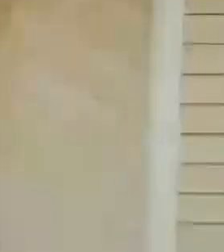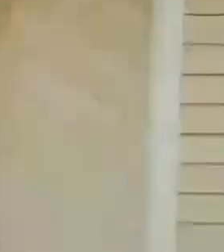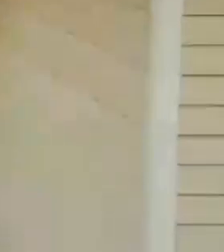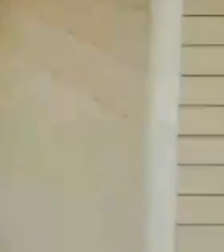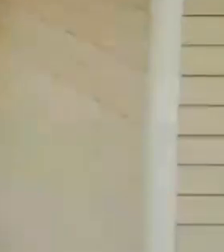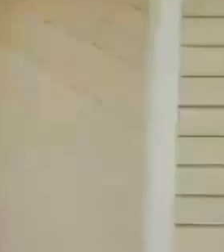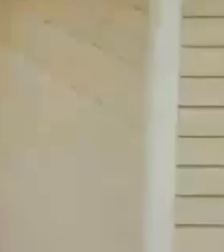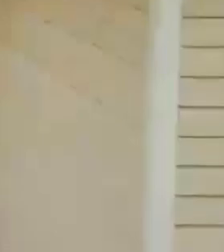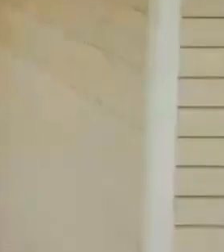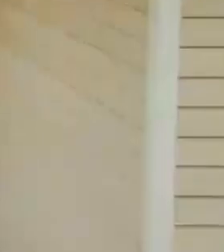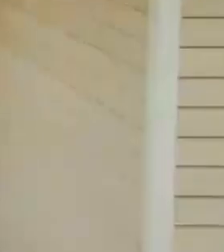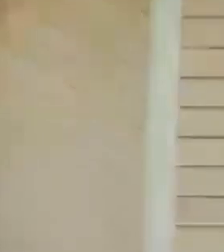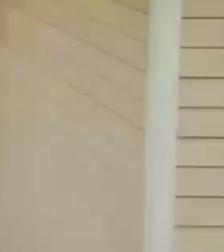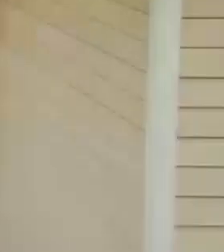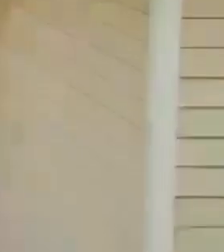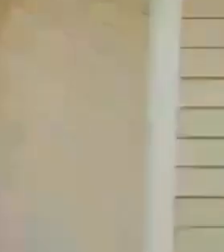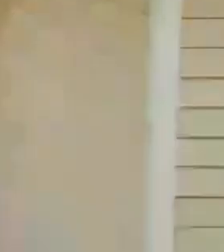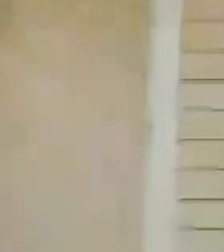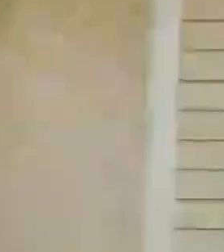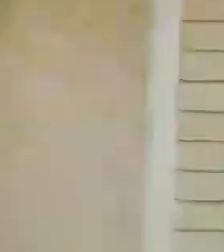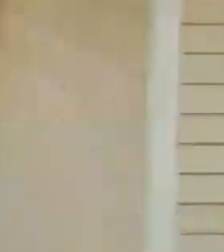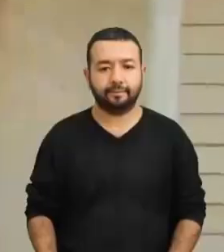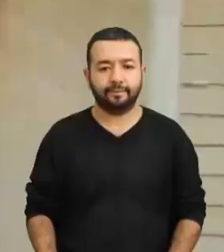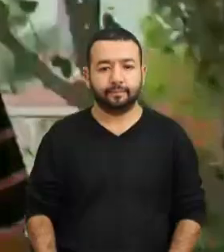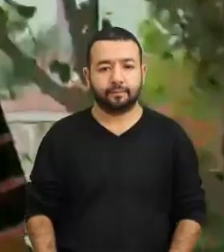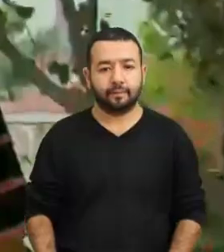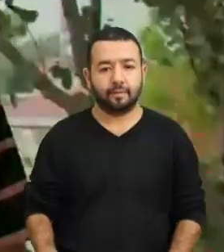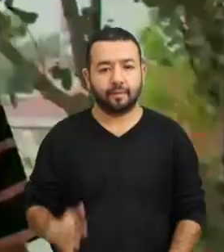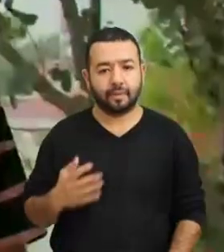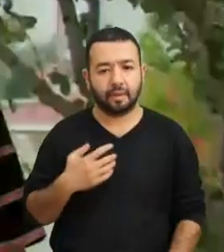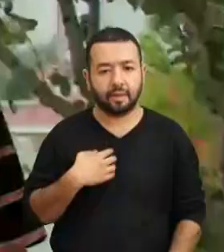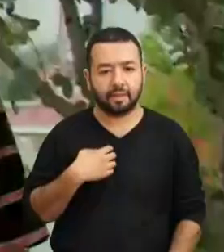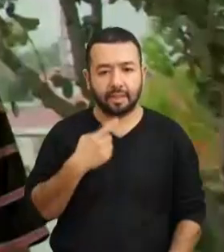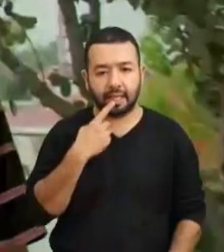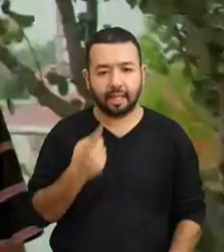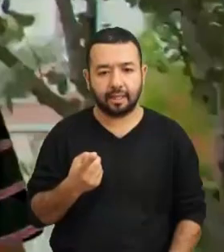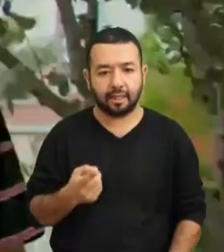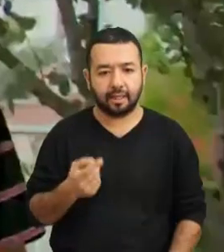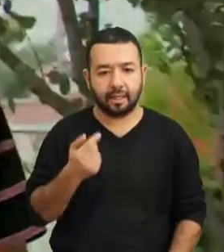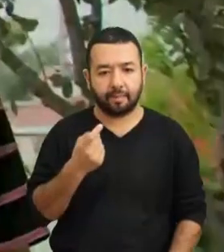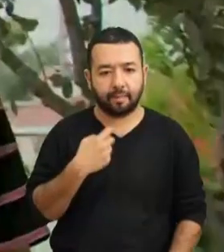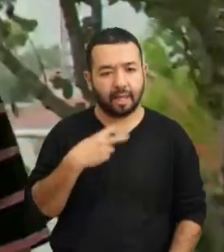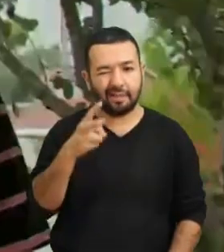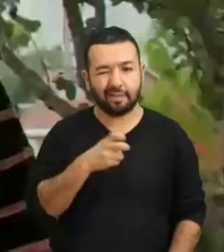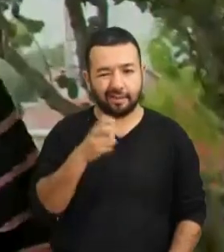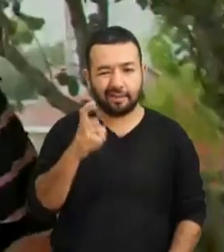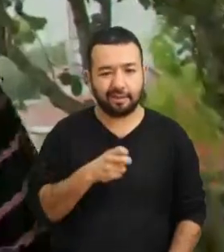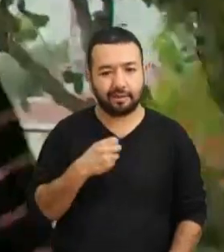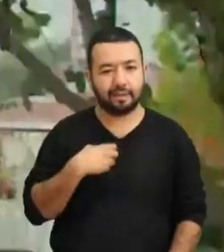Şükrü dikilmiş öylece Sarp'ın arkasından bakıyor. Yolcu ederken de biraz yolayım